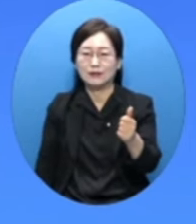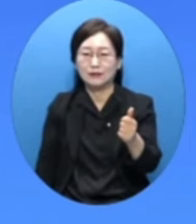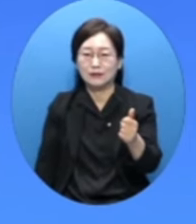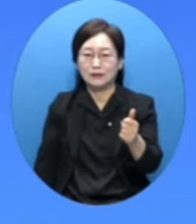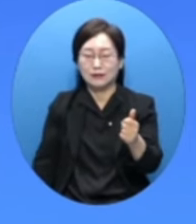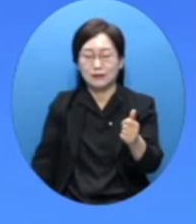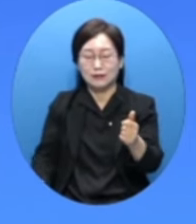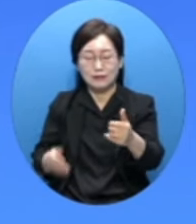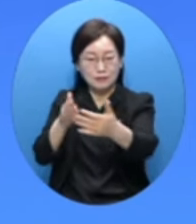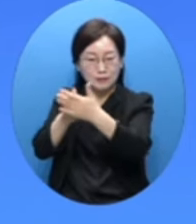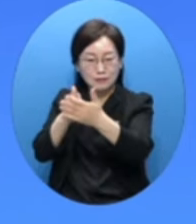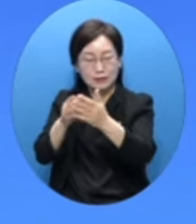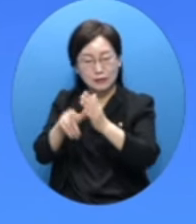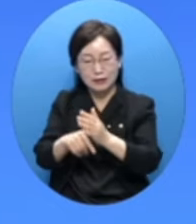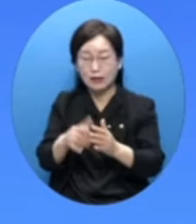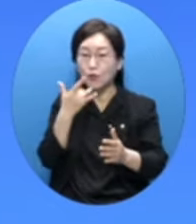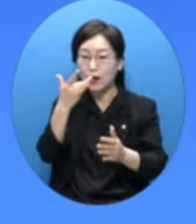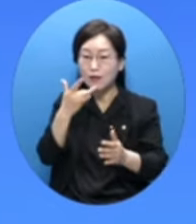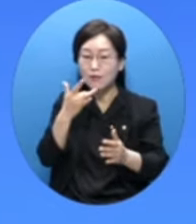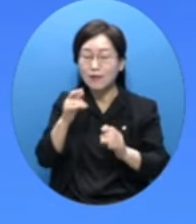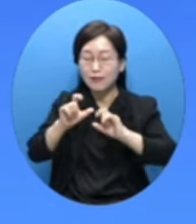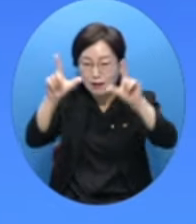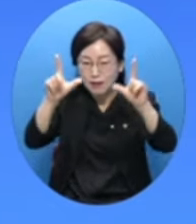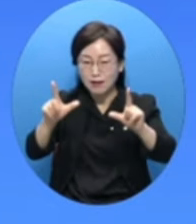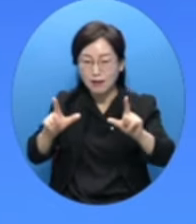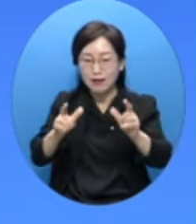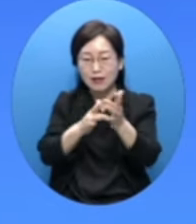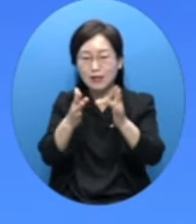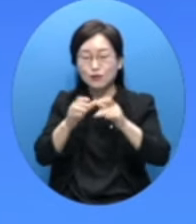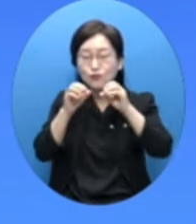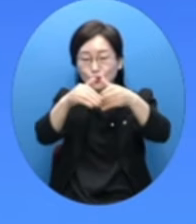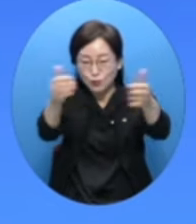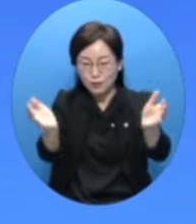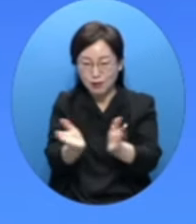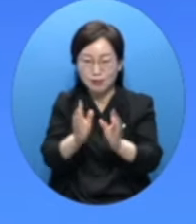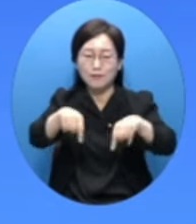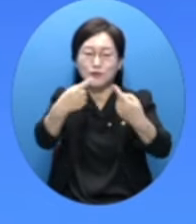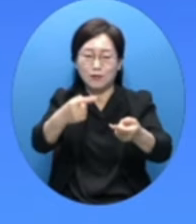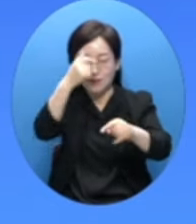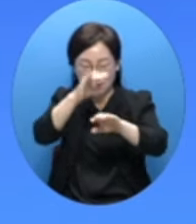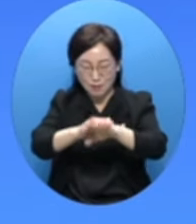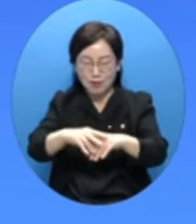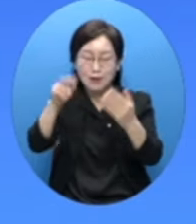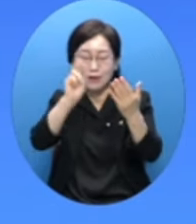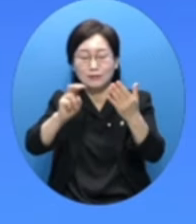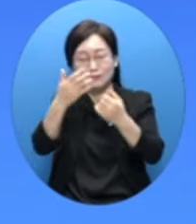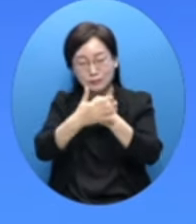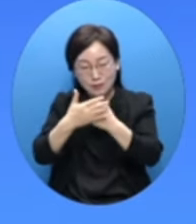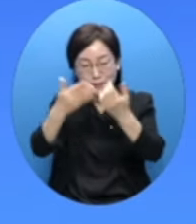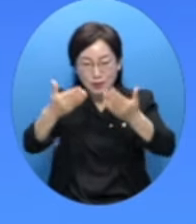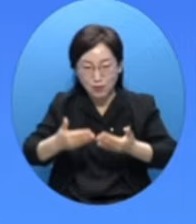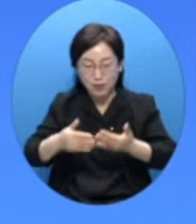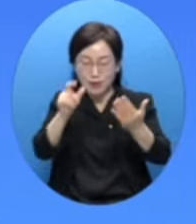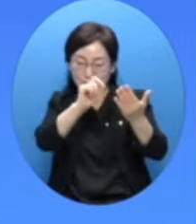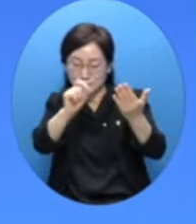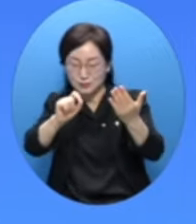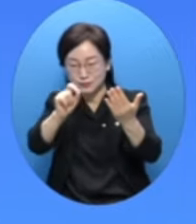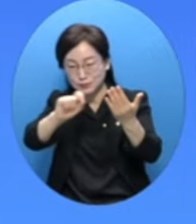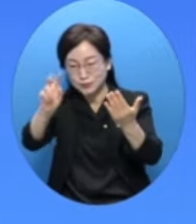그때마다 화요일날 예수 온다는 찬양 모임에 참석해서 은혜 받고 찬양곡을 쓰기 시작했습니다. 그때